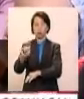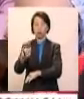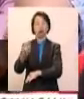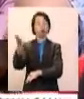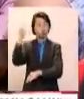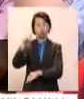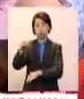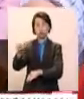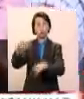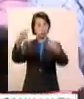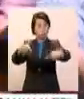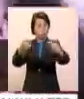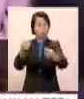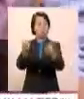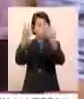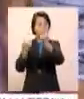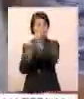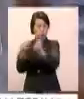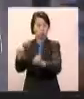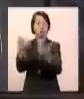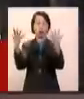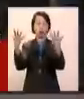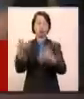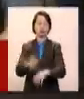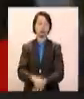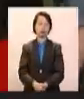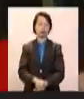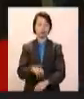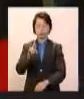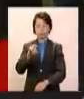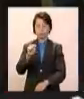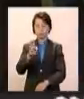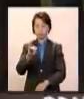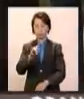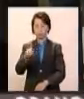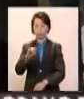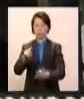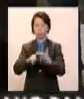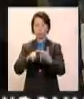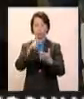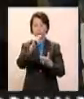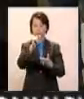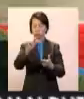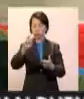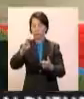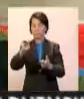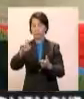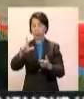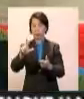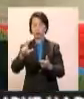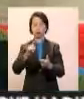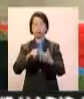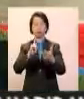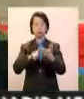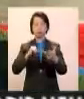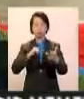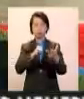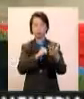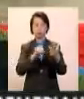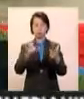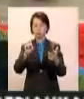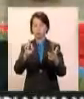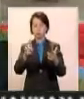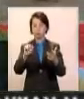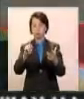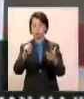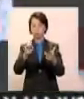undi banyak juga. Thank you. Selain Rafizi, anggota Parlimen Tanjung Malim, Chang Lih Kang dan anggota Parlimen Saratok,